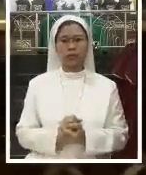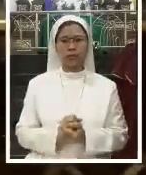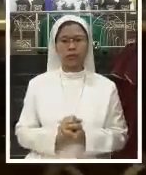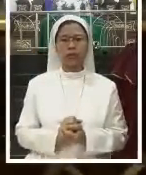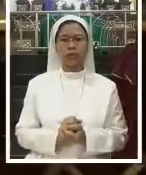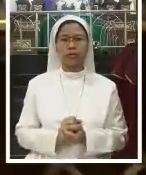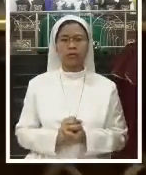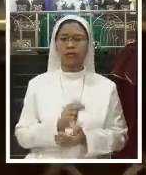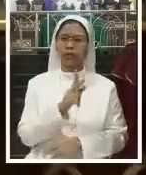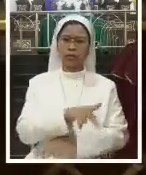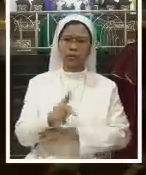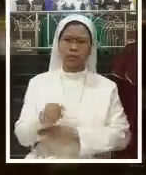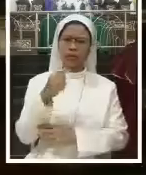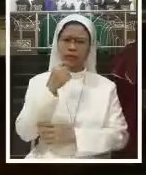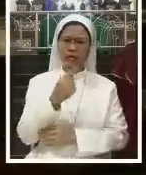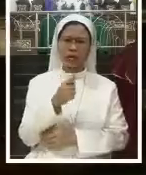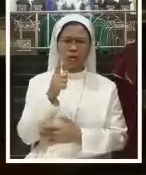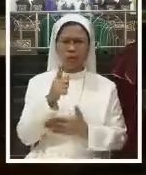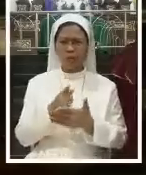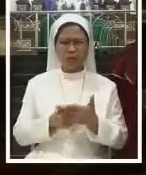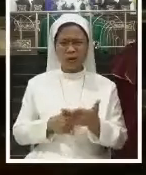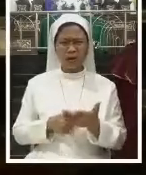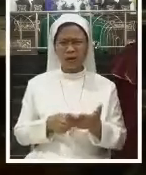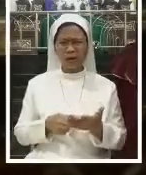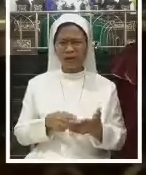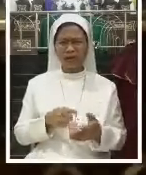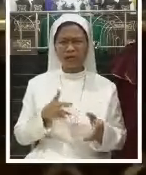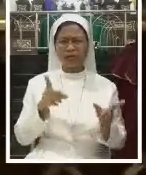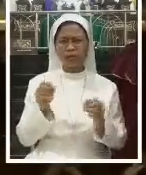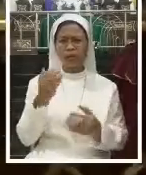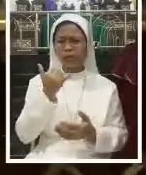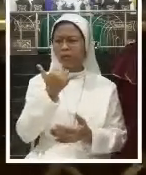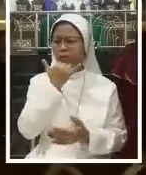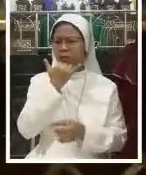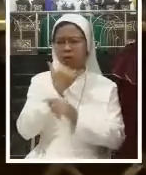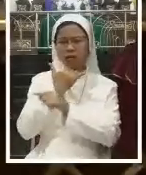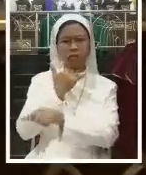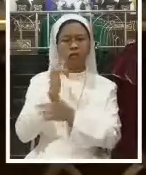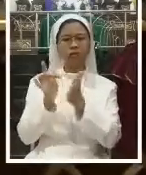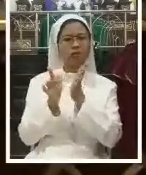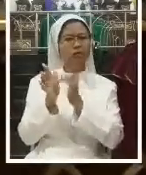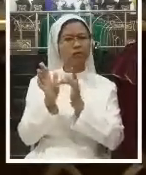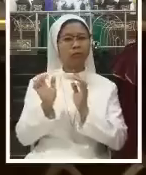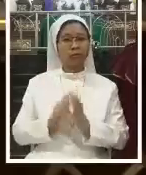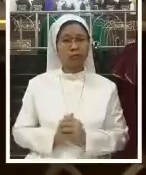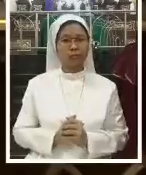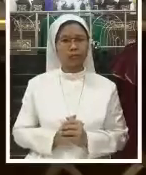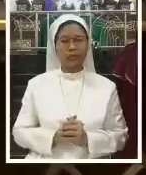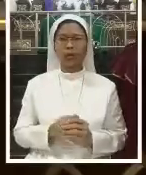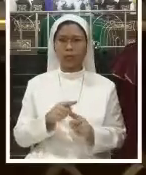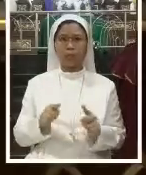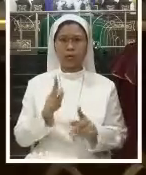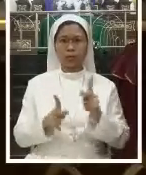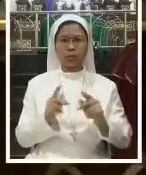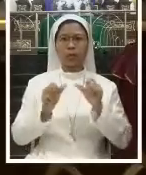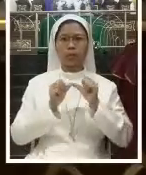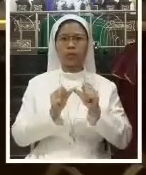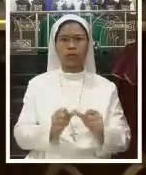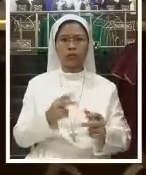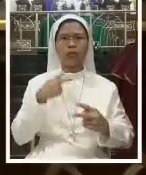Nagsabi siya, anong maraot ang ginibuhin niya? Alagad biyo lugod na nagkukururahaw sinda sa